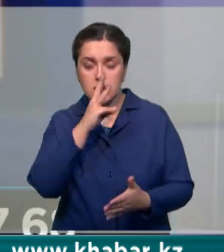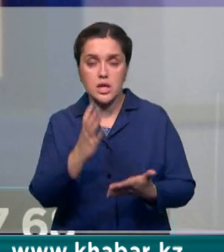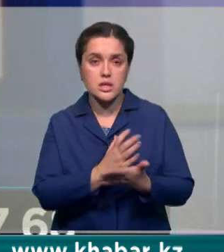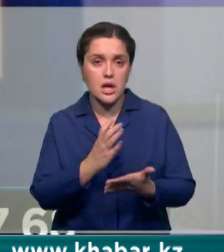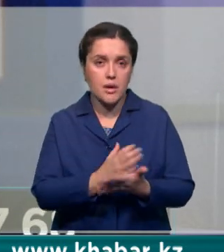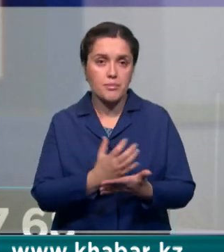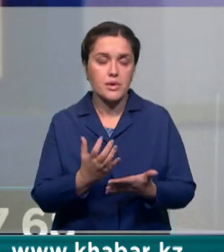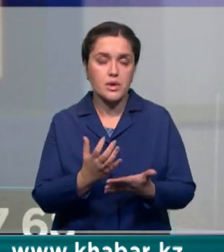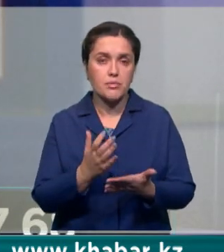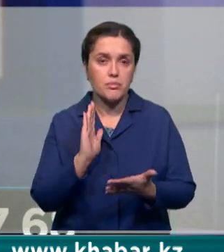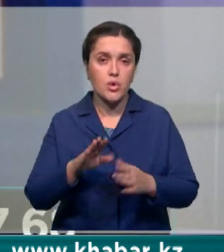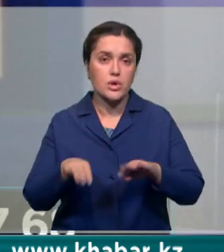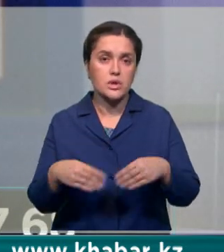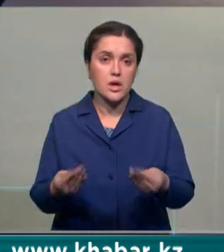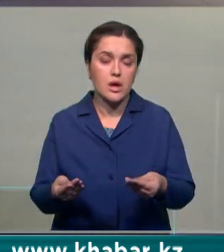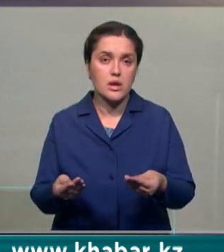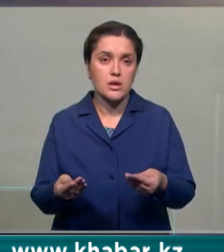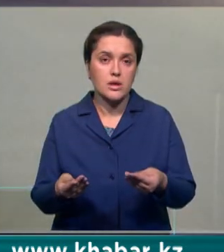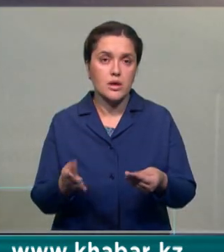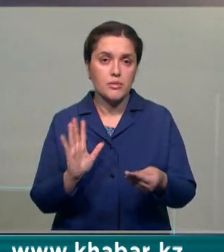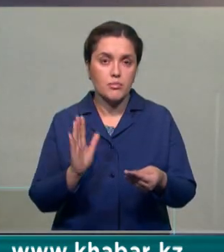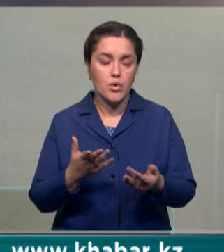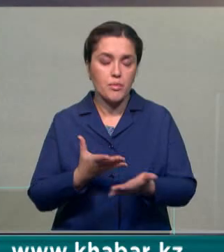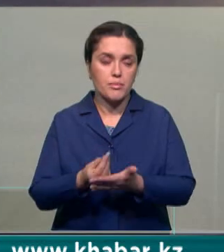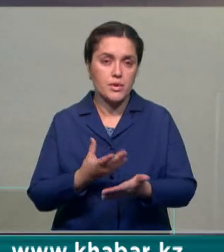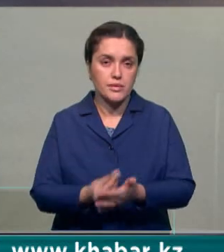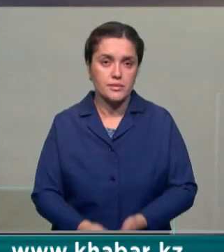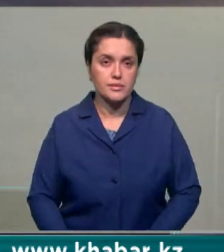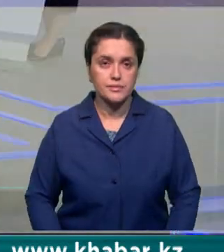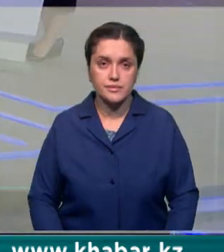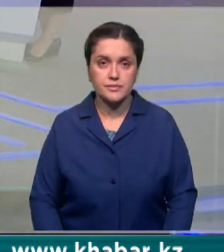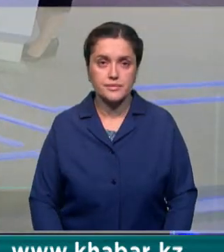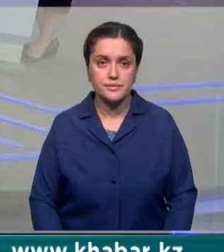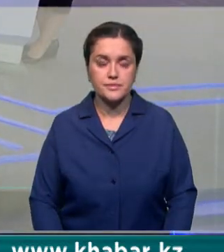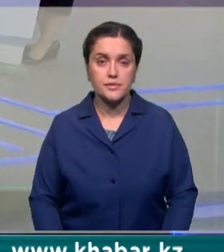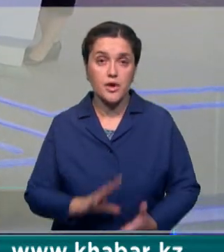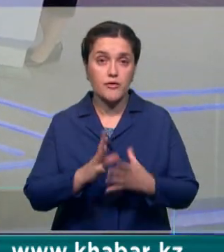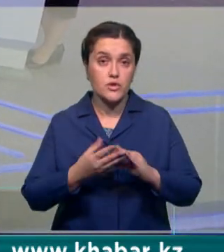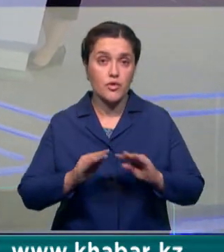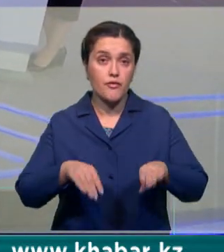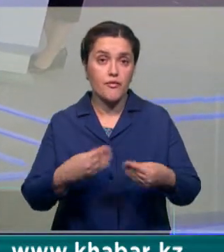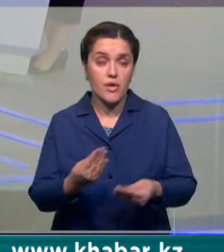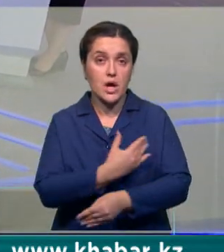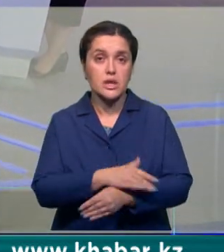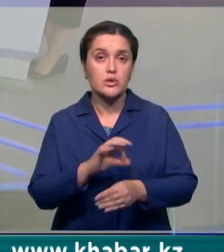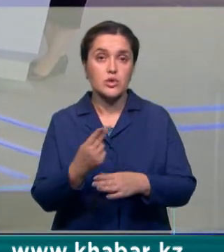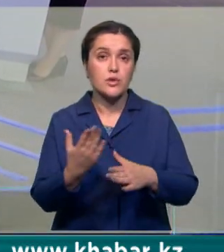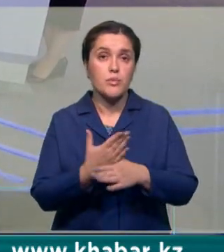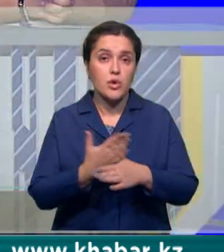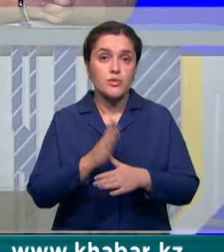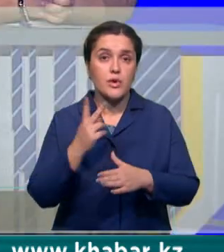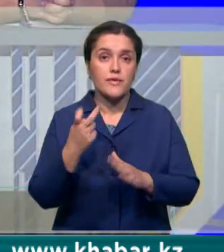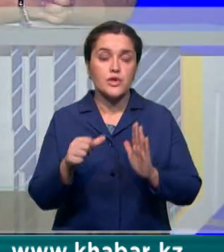всяких условностей. Это вот безусловно, это будет уникальный вид пособия. Всего на выделение АСП в этом году